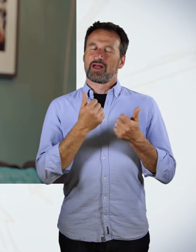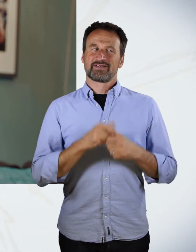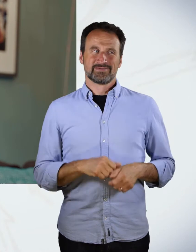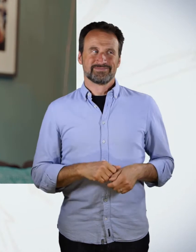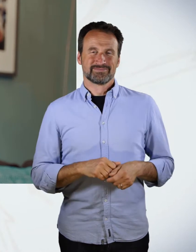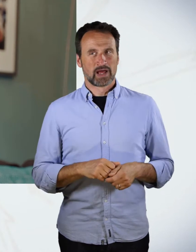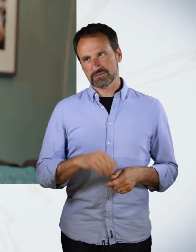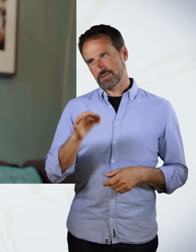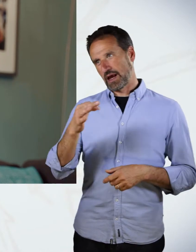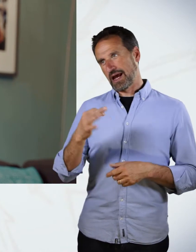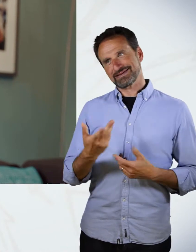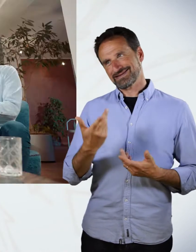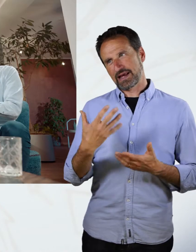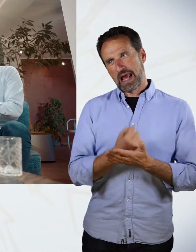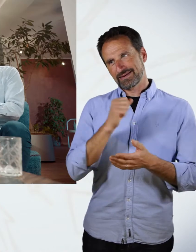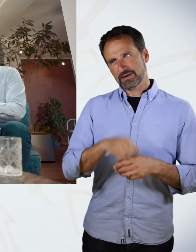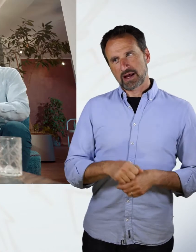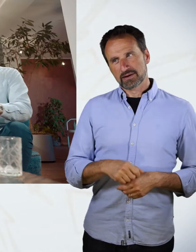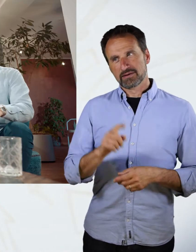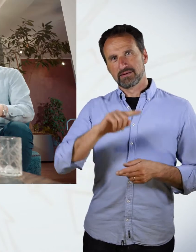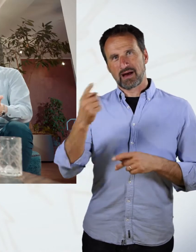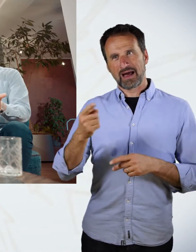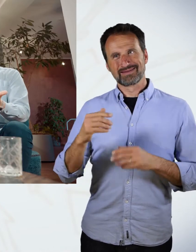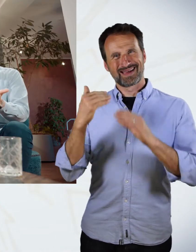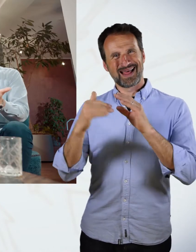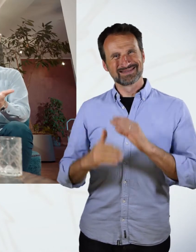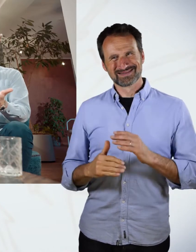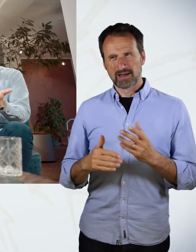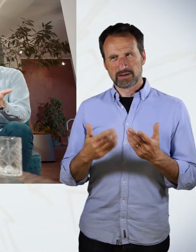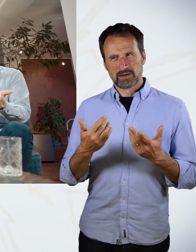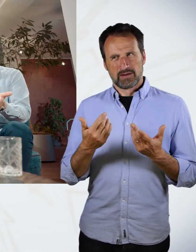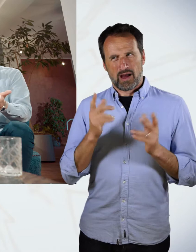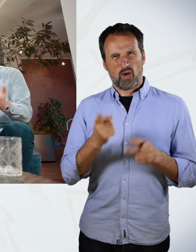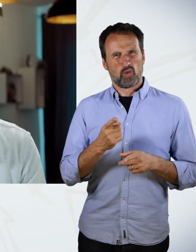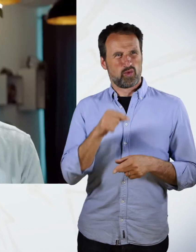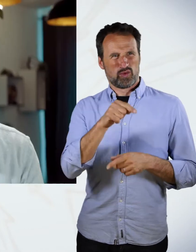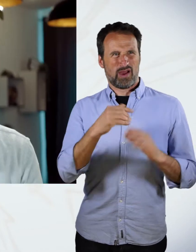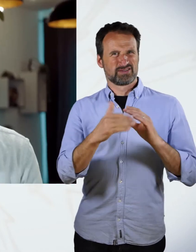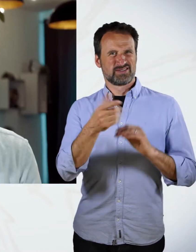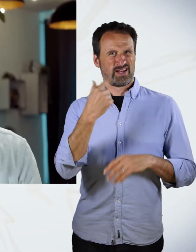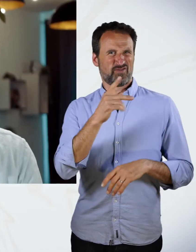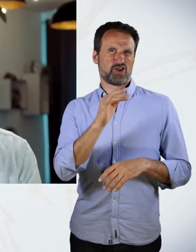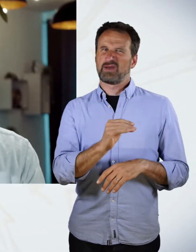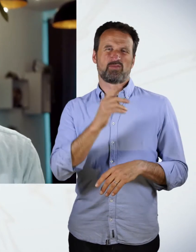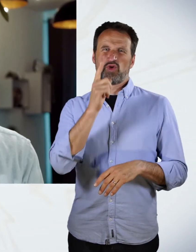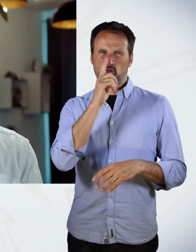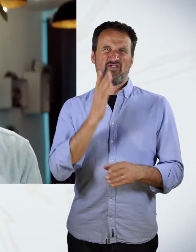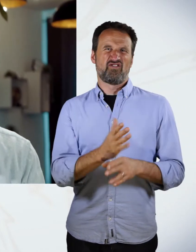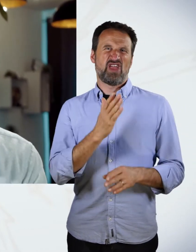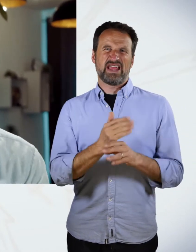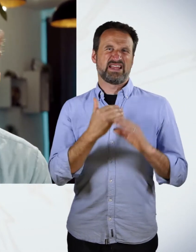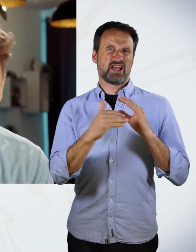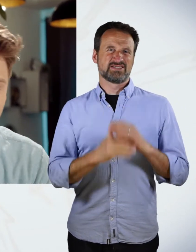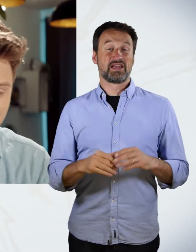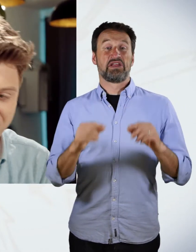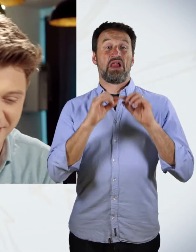Fertiglasagne. Also da war gar kein Unterschied zu der anderen Fertiglasagne, weil die Möhren waren nicht frisch, da war Tütenzeug dran. Also sorry, aber das ist eher eine Bestrafung, das zu